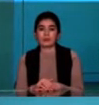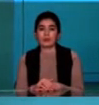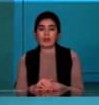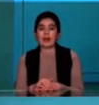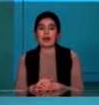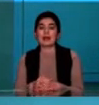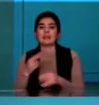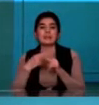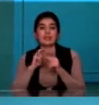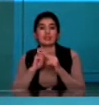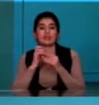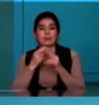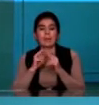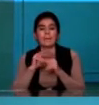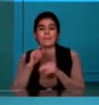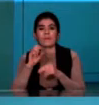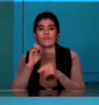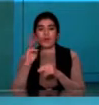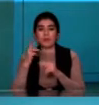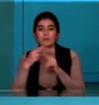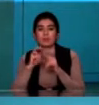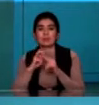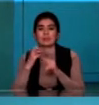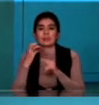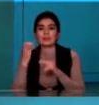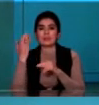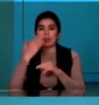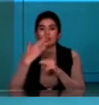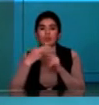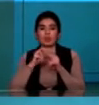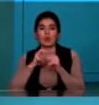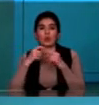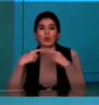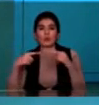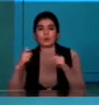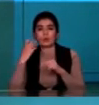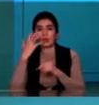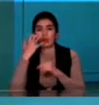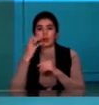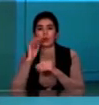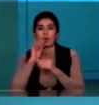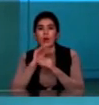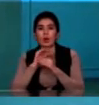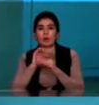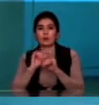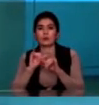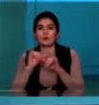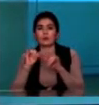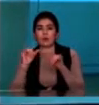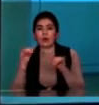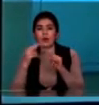Однако, если располагать на веб-странице чересчур много рисунков, то это увеличит ее объем, и загрузка таких